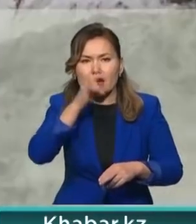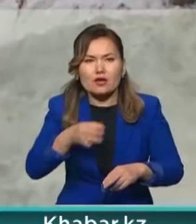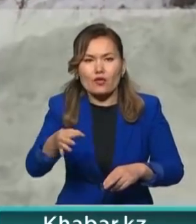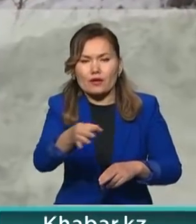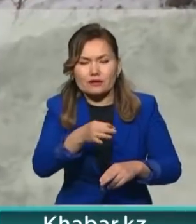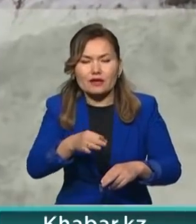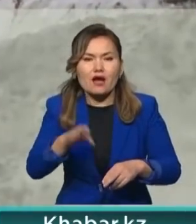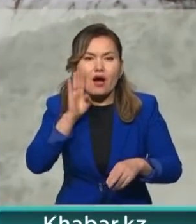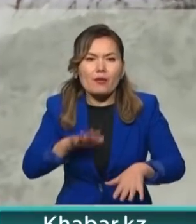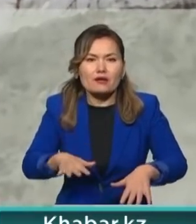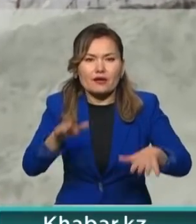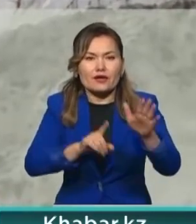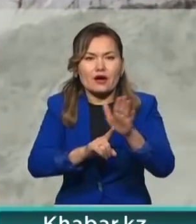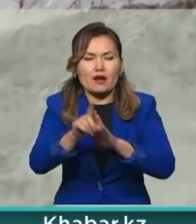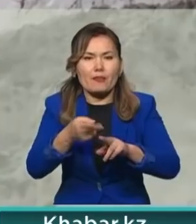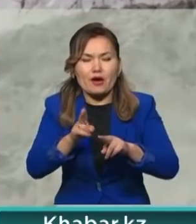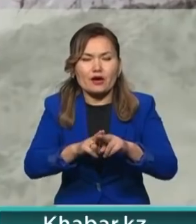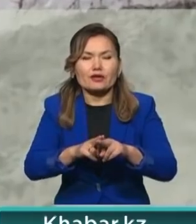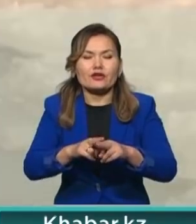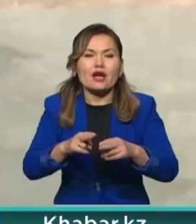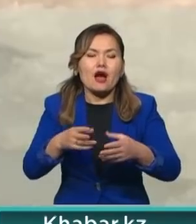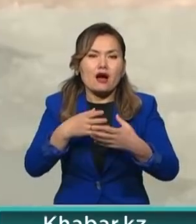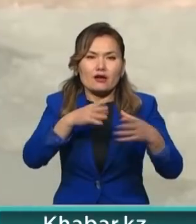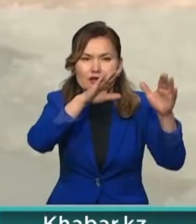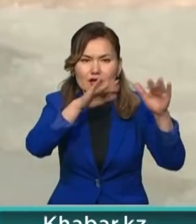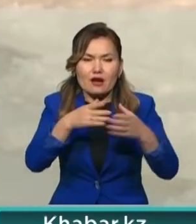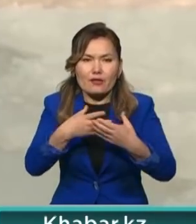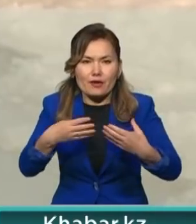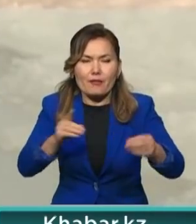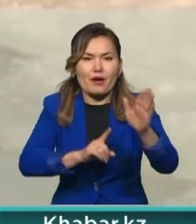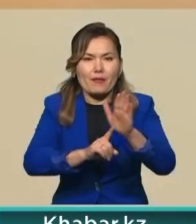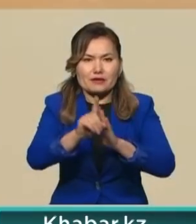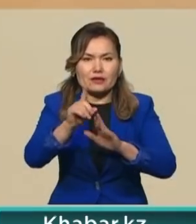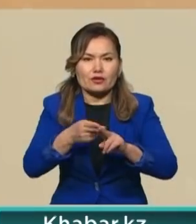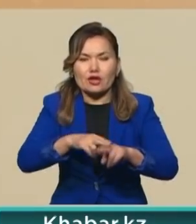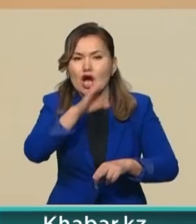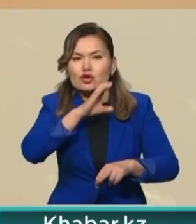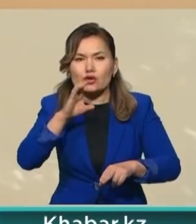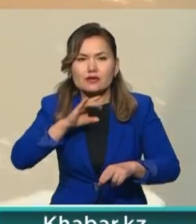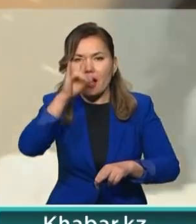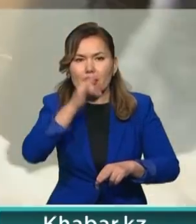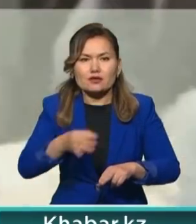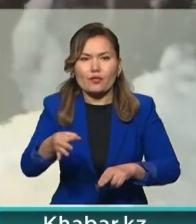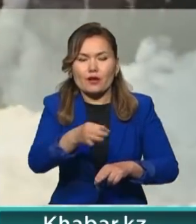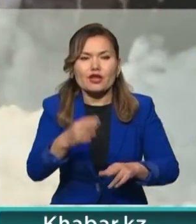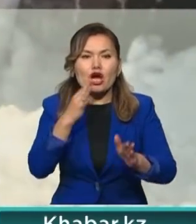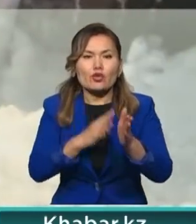шығысында қиын. Бұл аймақтарда жер тоңы жібіп, қар көбесі енді ғана сөгіле бастады. Солтүстік Қазақстан